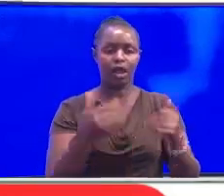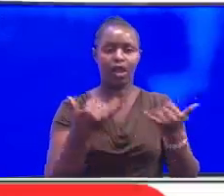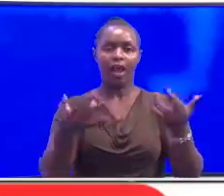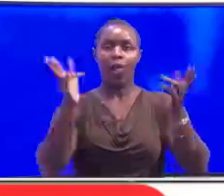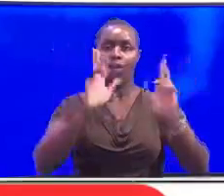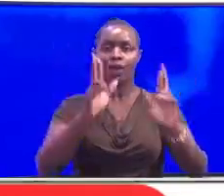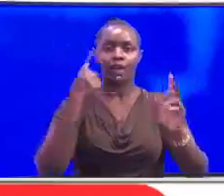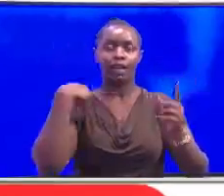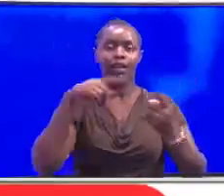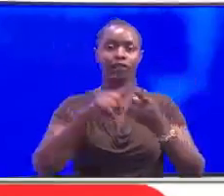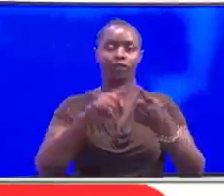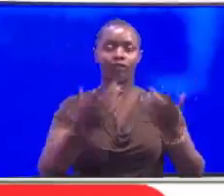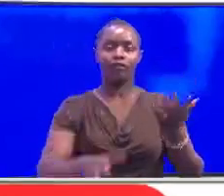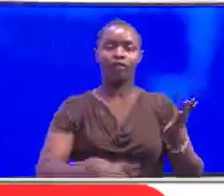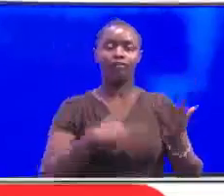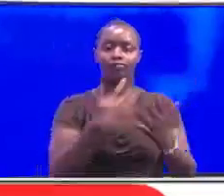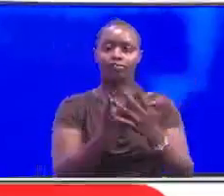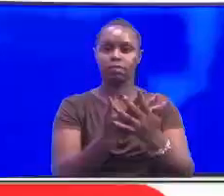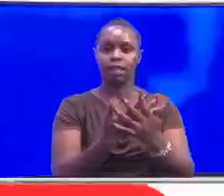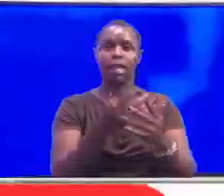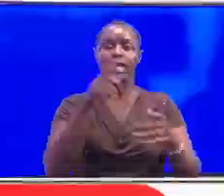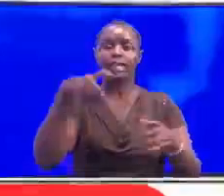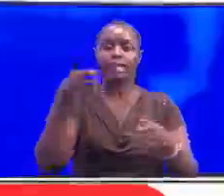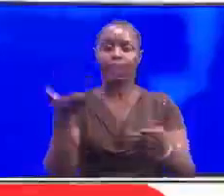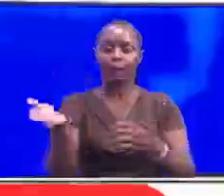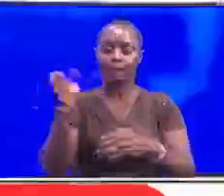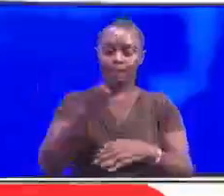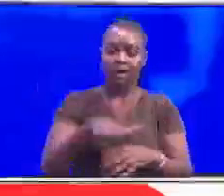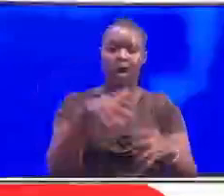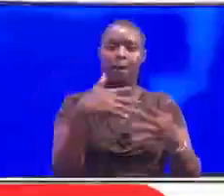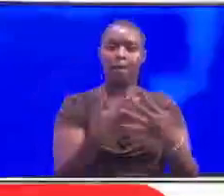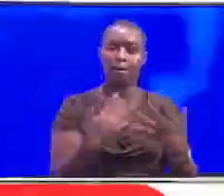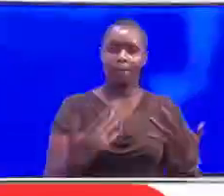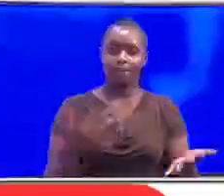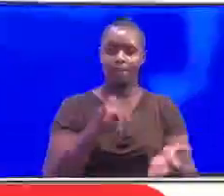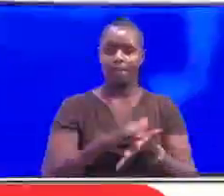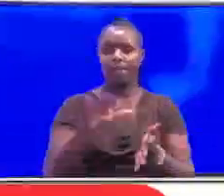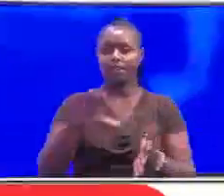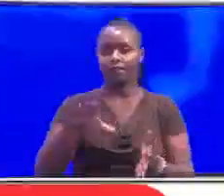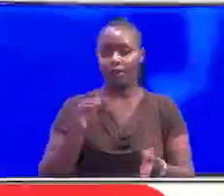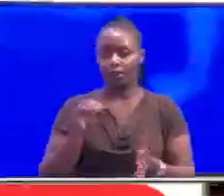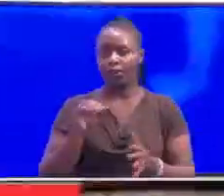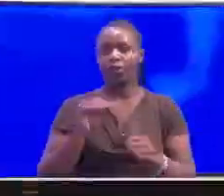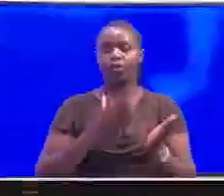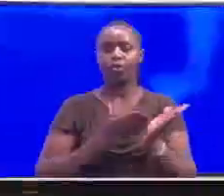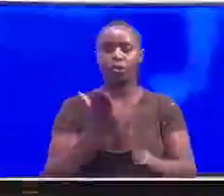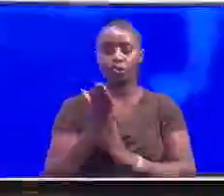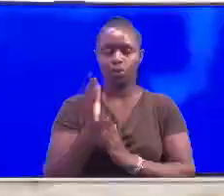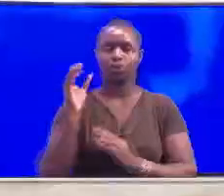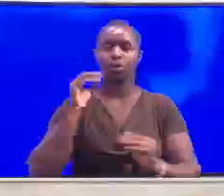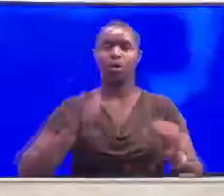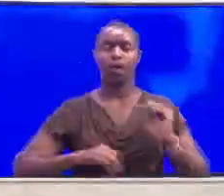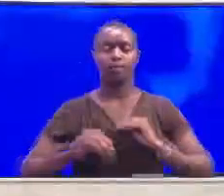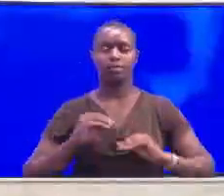mashtaka washukiwa au kurejesha mali iliyopatikana kwa njia ya ufisadi. Mwege William, TV 47.